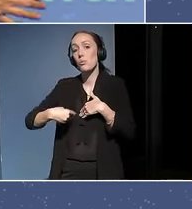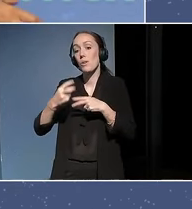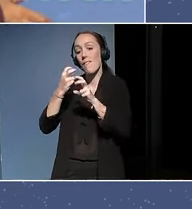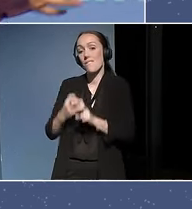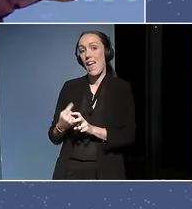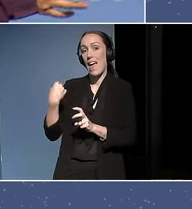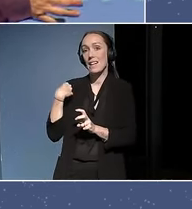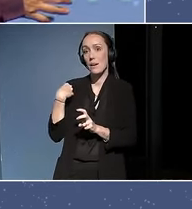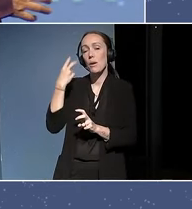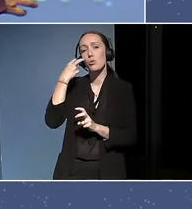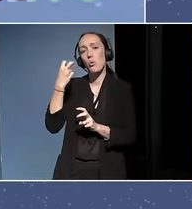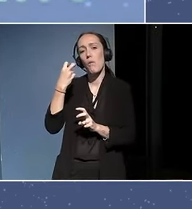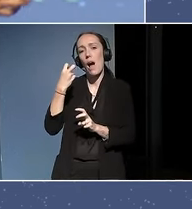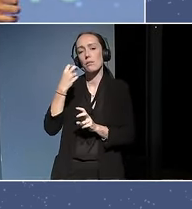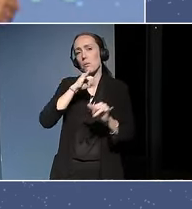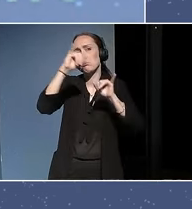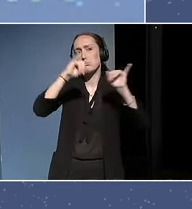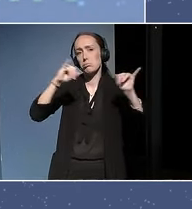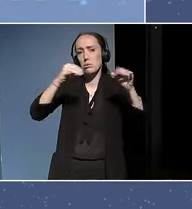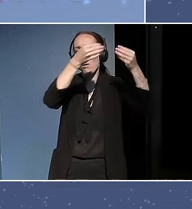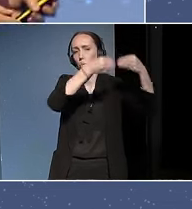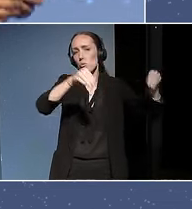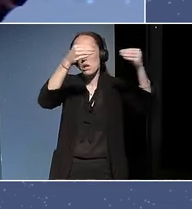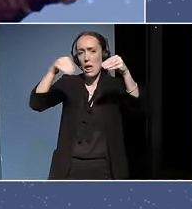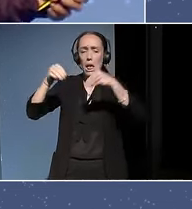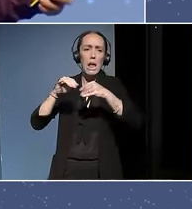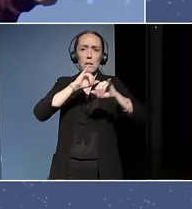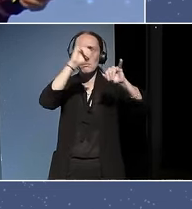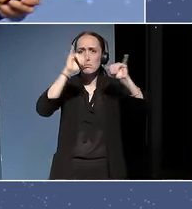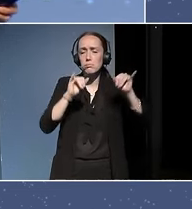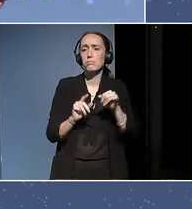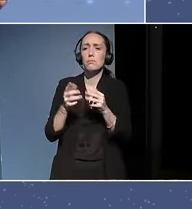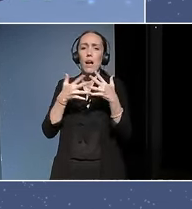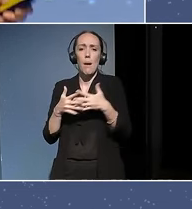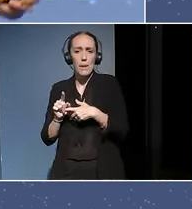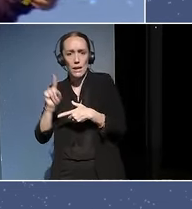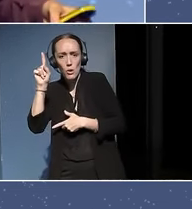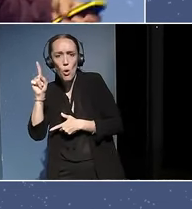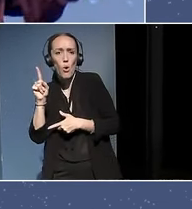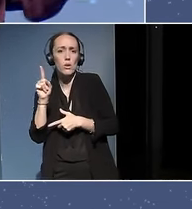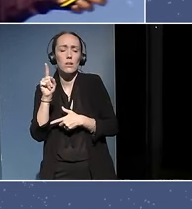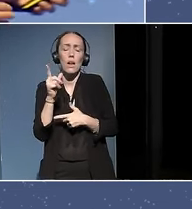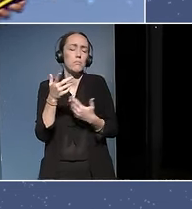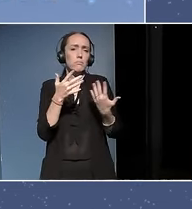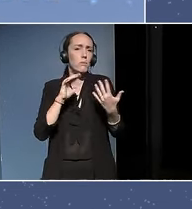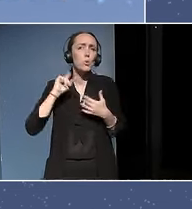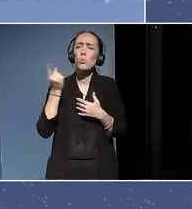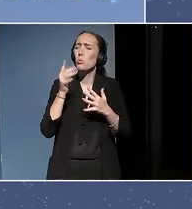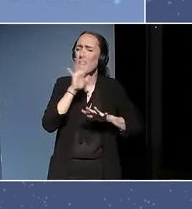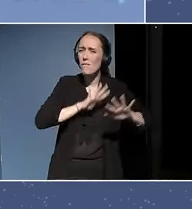altrove e conservate in musei canadesi Nord americani mettiamo insieme tutto